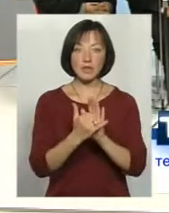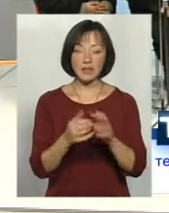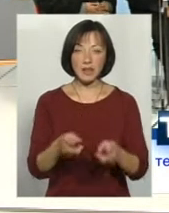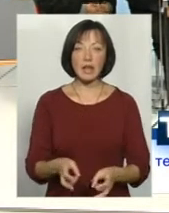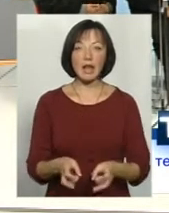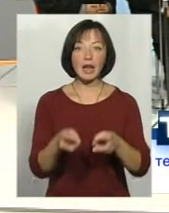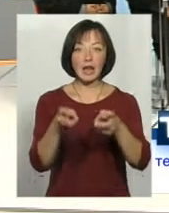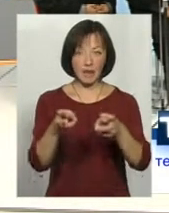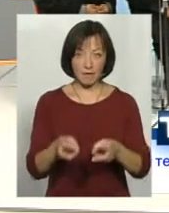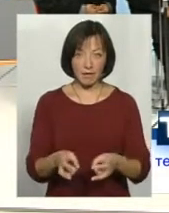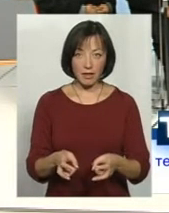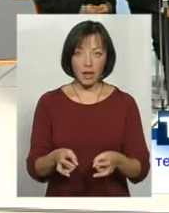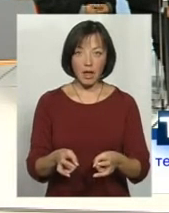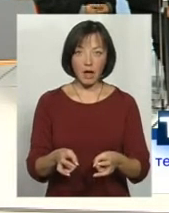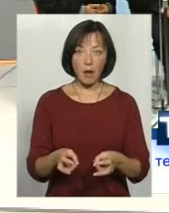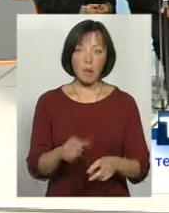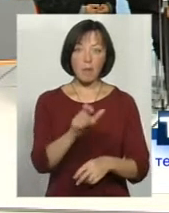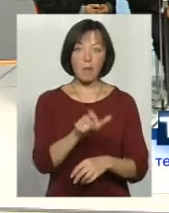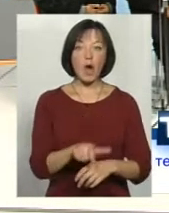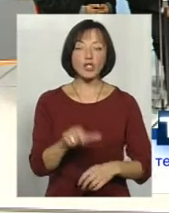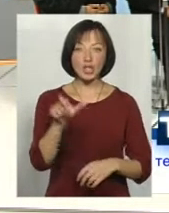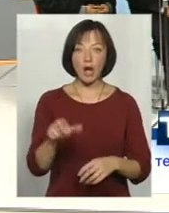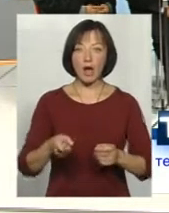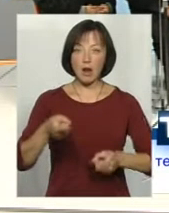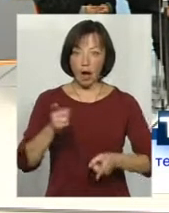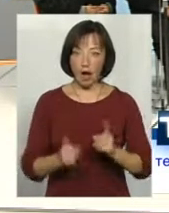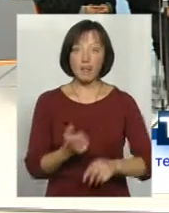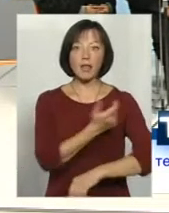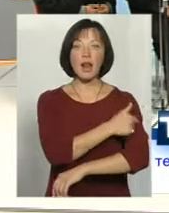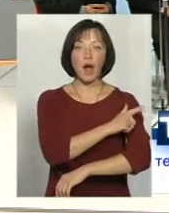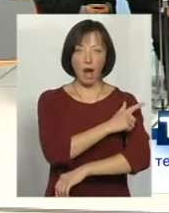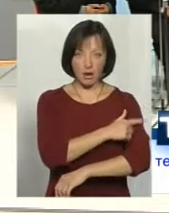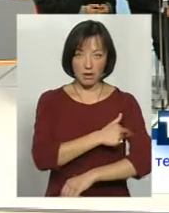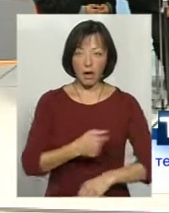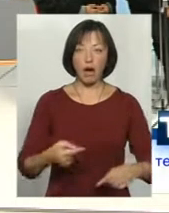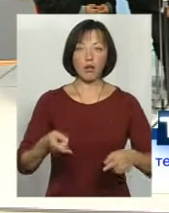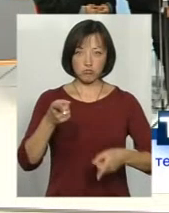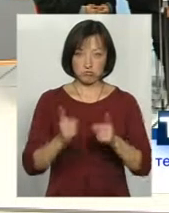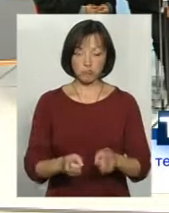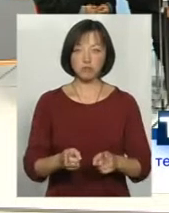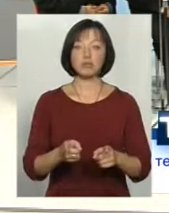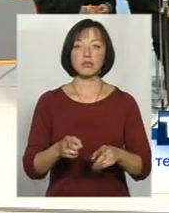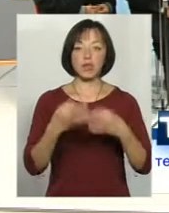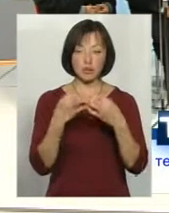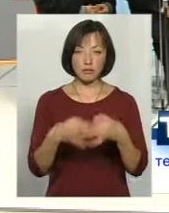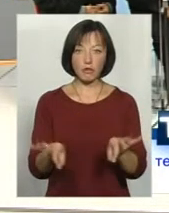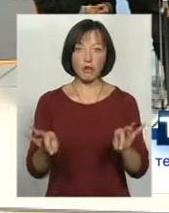не просто пасажирський, а реально лікарняний, який буде дозволяти